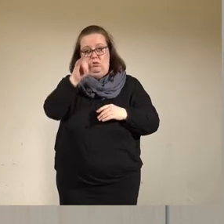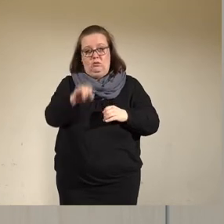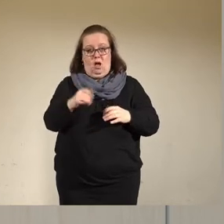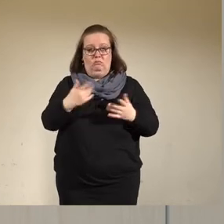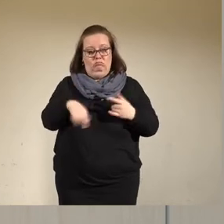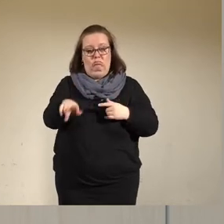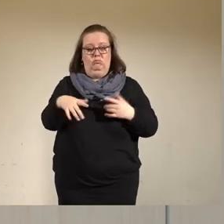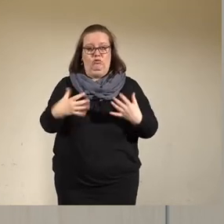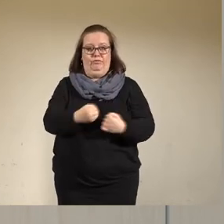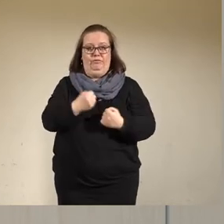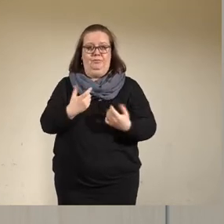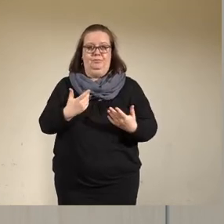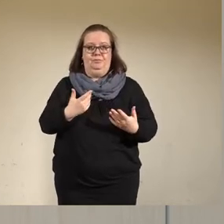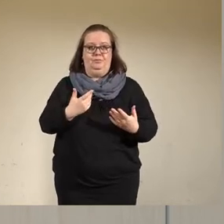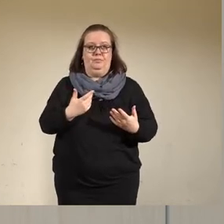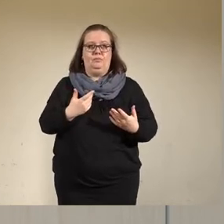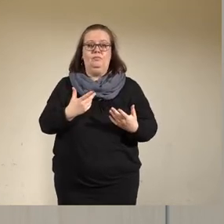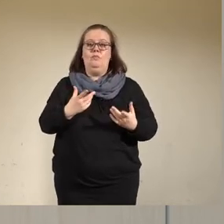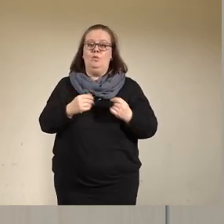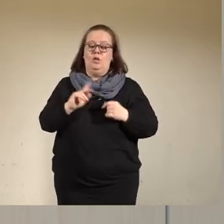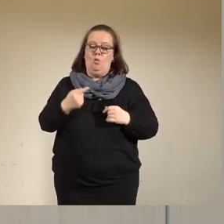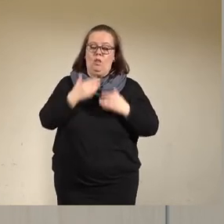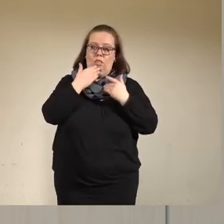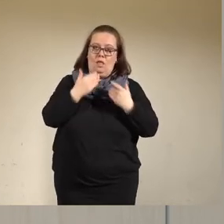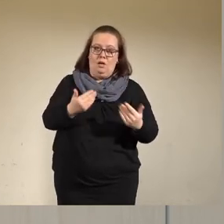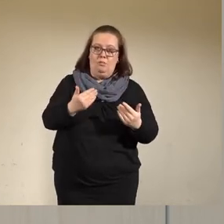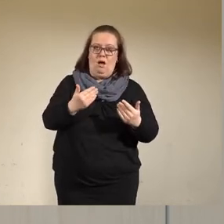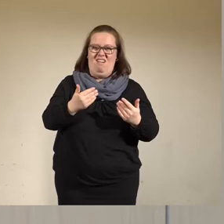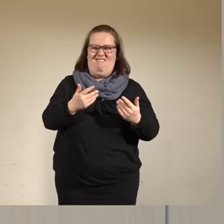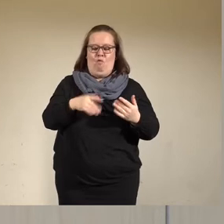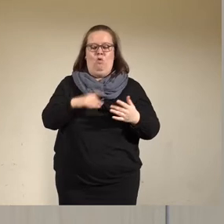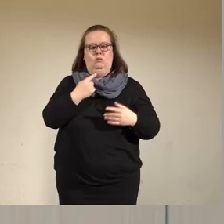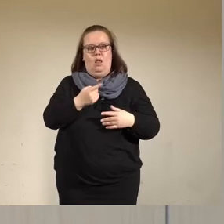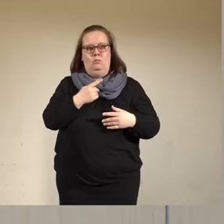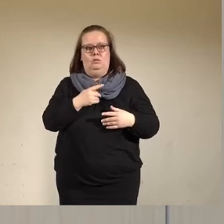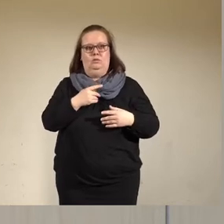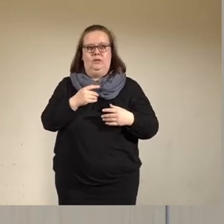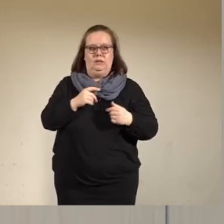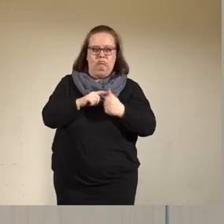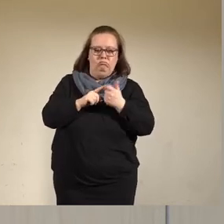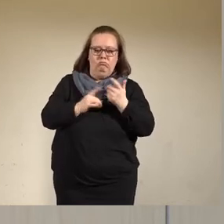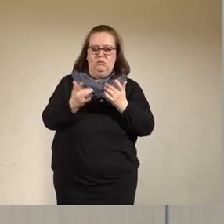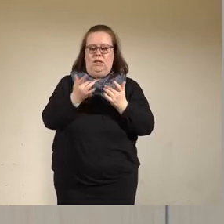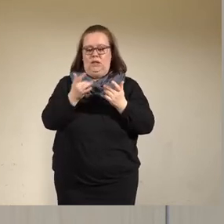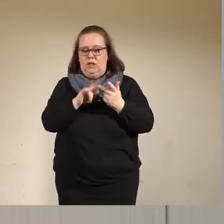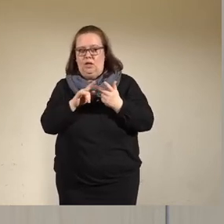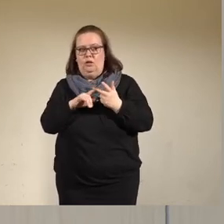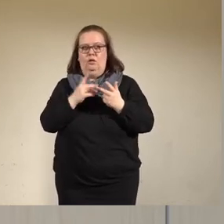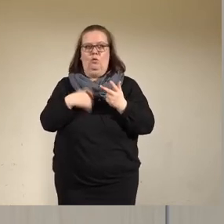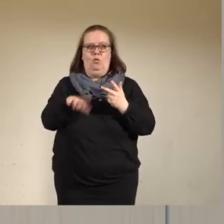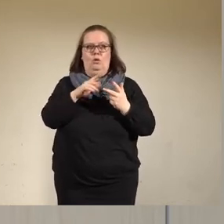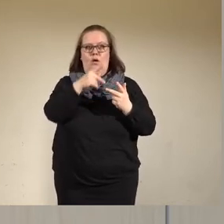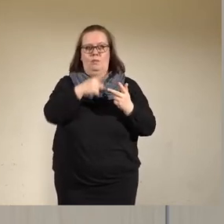das Erreichte. Wir sind aber auch dankbar für die sehr detaillierten Einwendungen und Vorschläge von